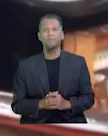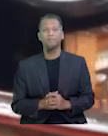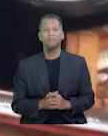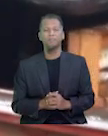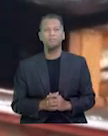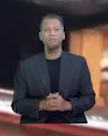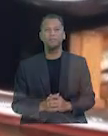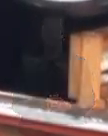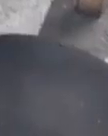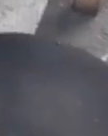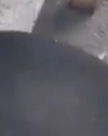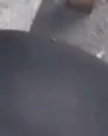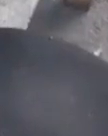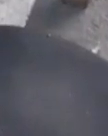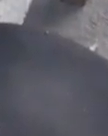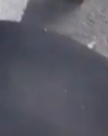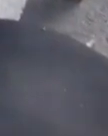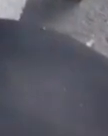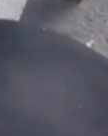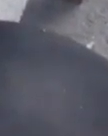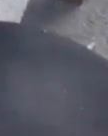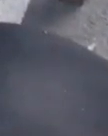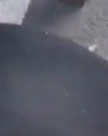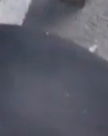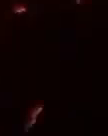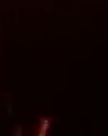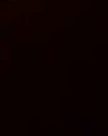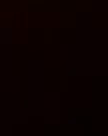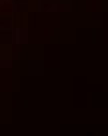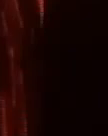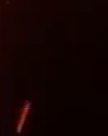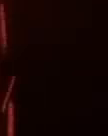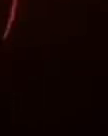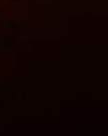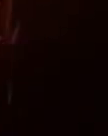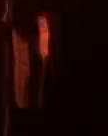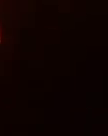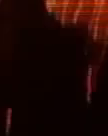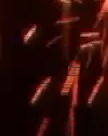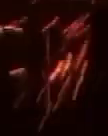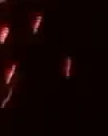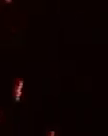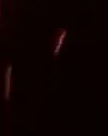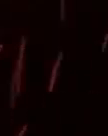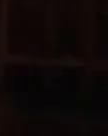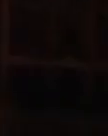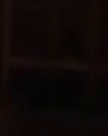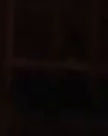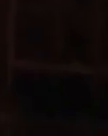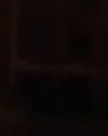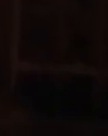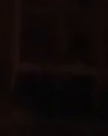Api yang berkobar di lantai dua cepat membakar seluruh bagian kedai kopi. Penyebab kebakaran diduga korsleting listrik.